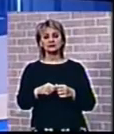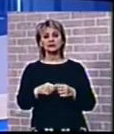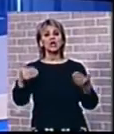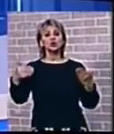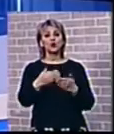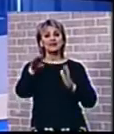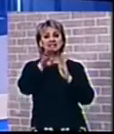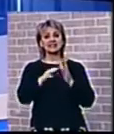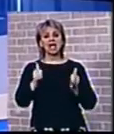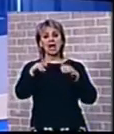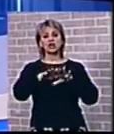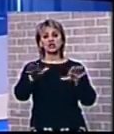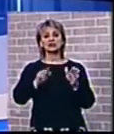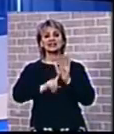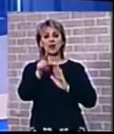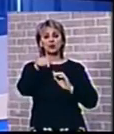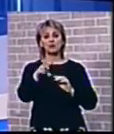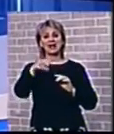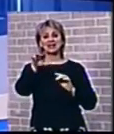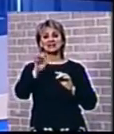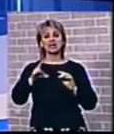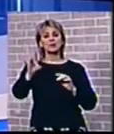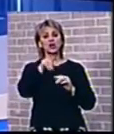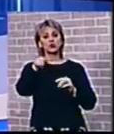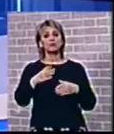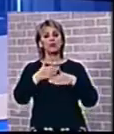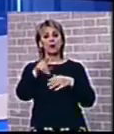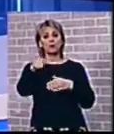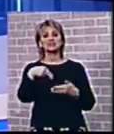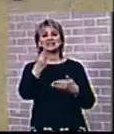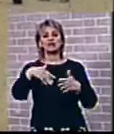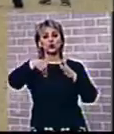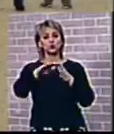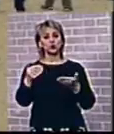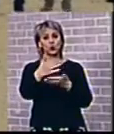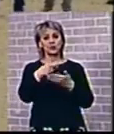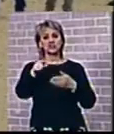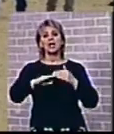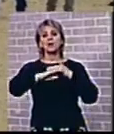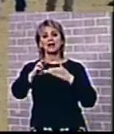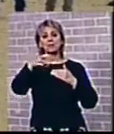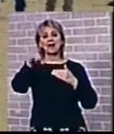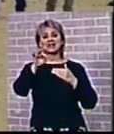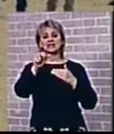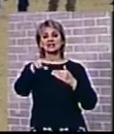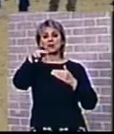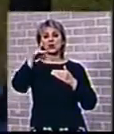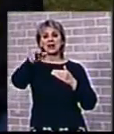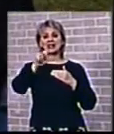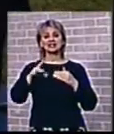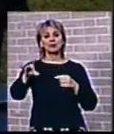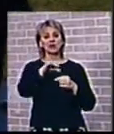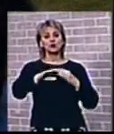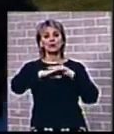Новая система орошения запущена в Мартыновском районе. Она поможет давать лучший урожай полям Мартыновского и Пролетарского районов